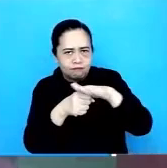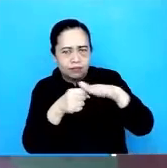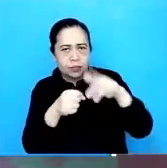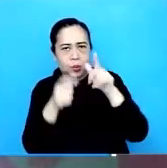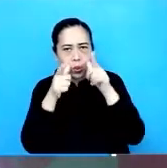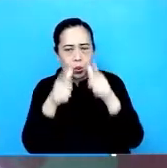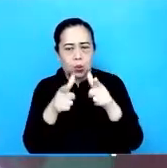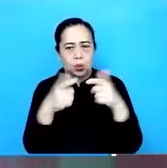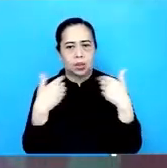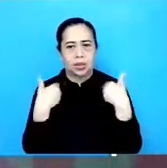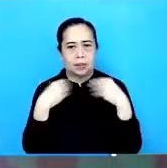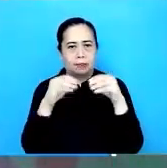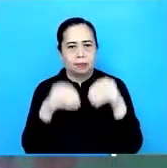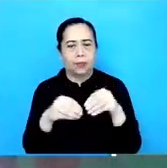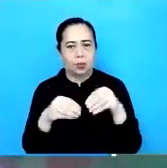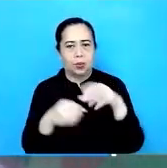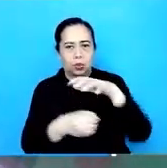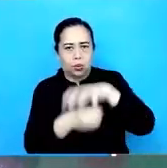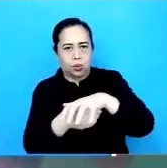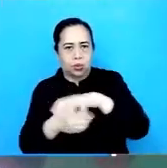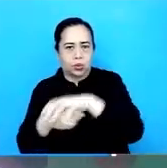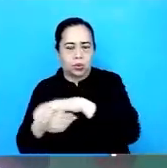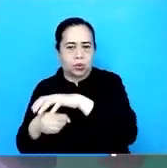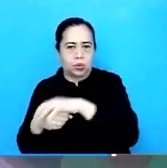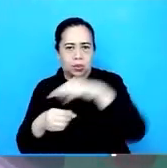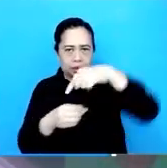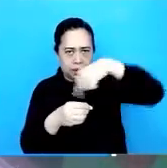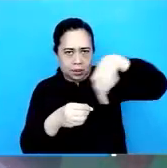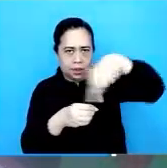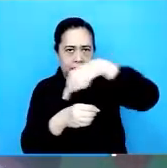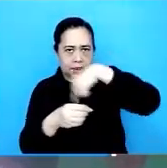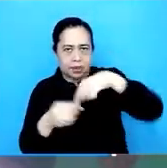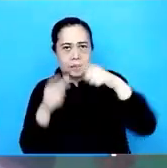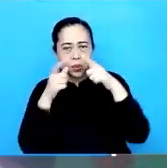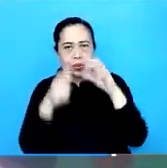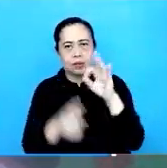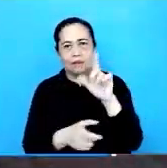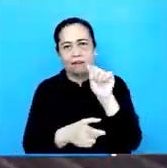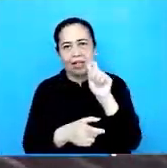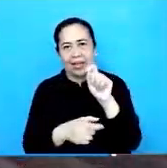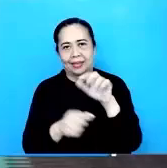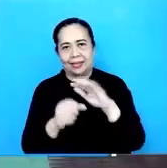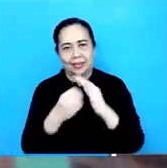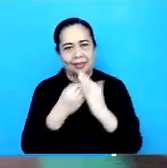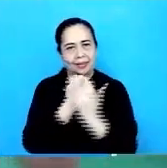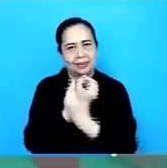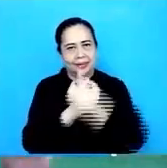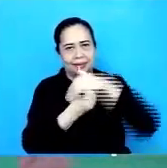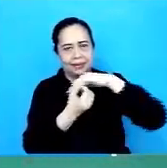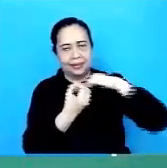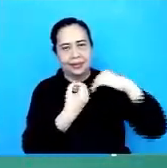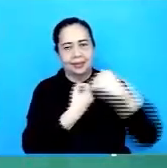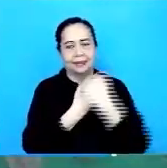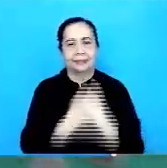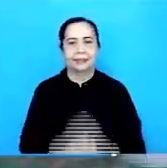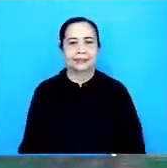we had to put the rings in to give it that yung parang flat roundness sa gilid.